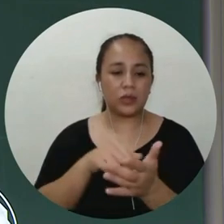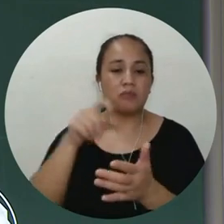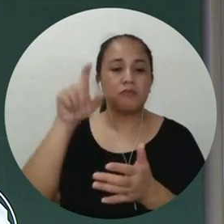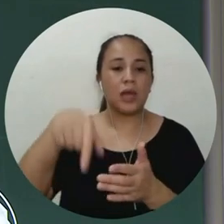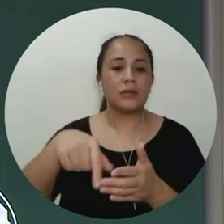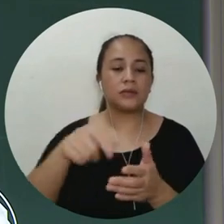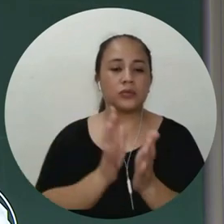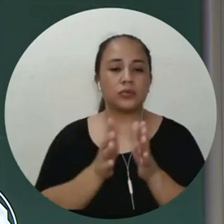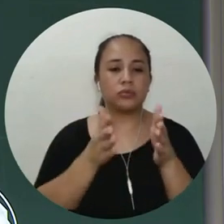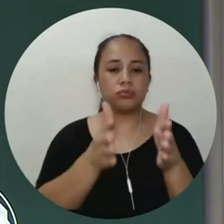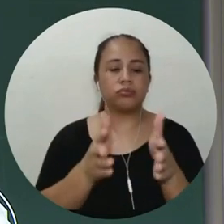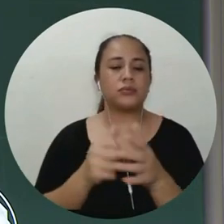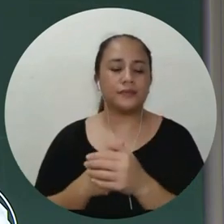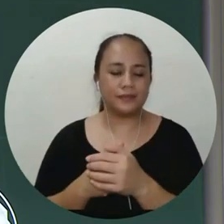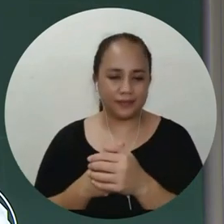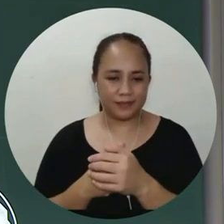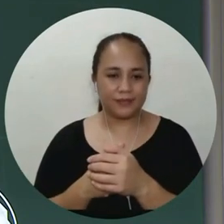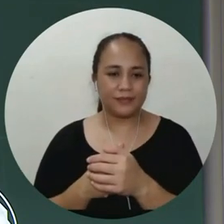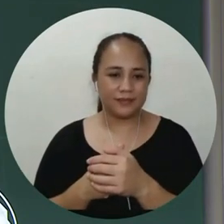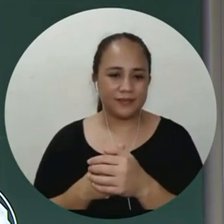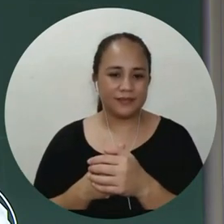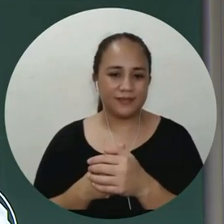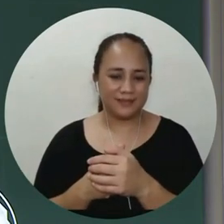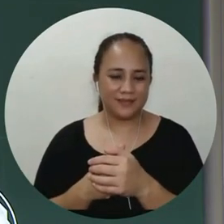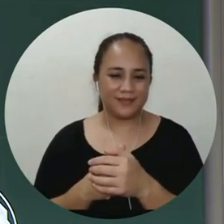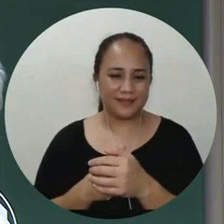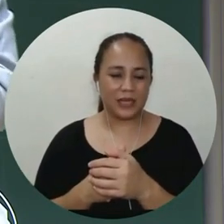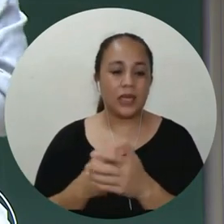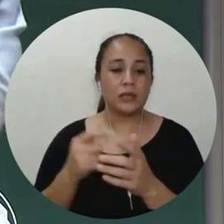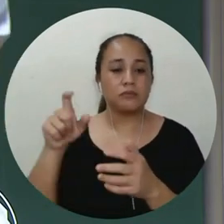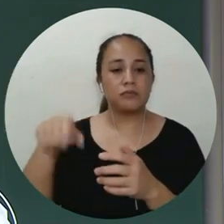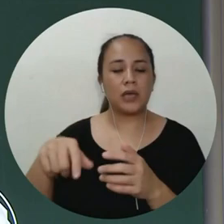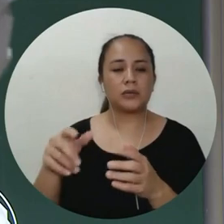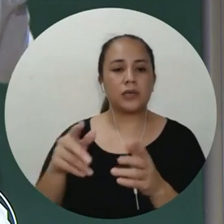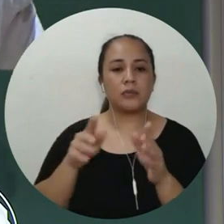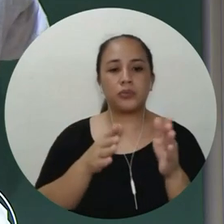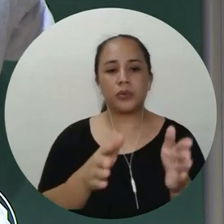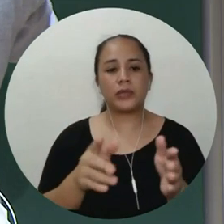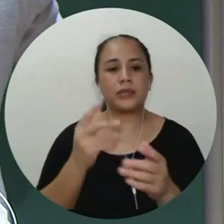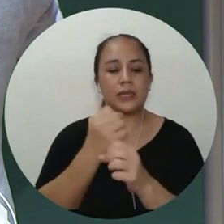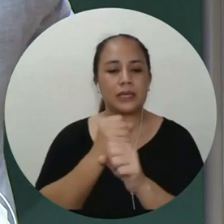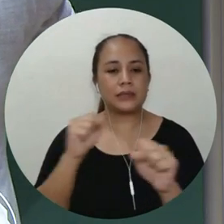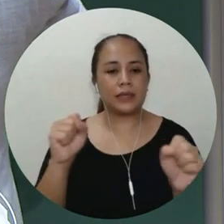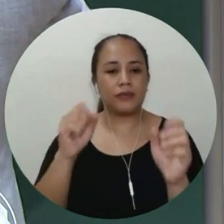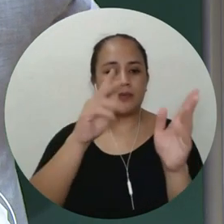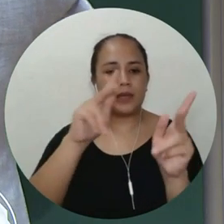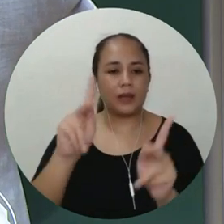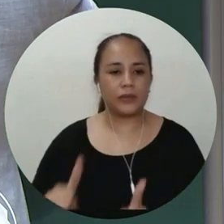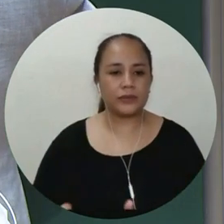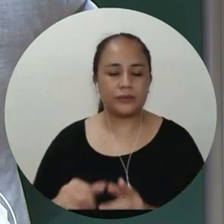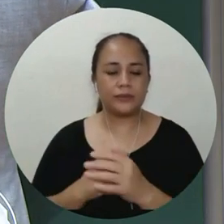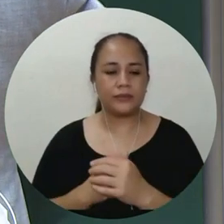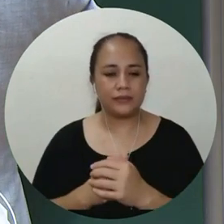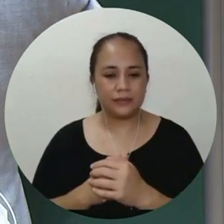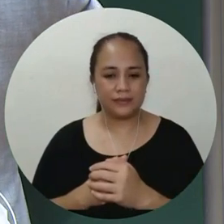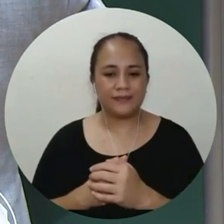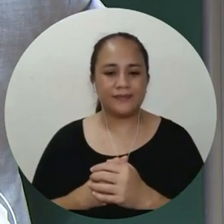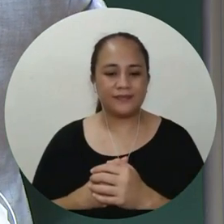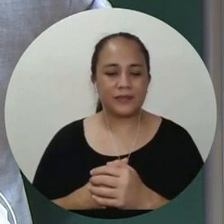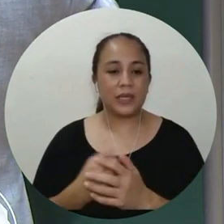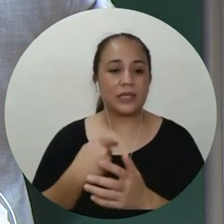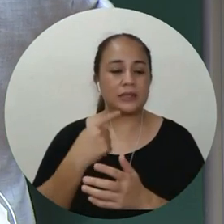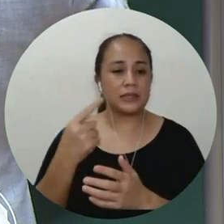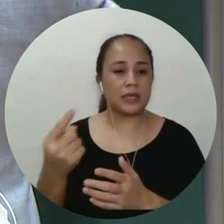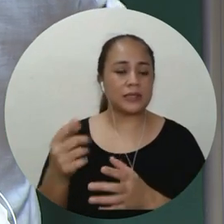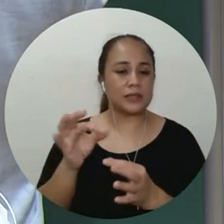이 팔라완을 살릴 수 있는 그러한 플랫폼이 돼야 돼. And it must become a platform that can save Palawan. 자, 영적 대사 그랬습니다. And it says